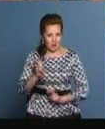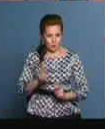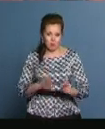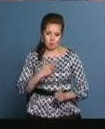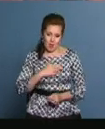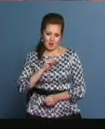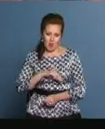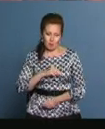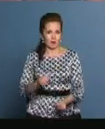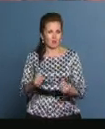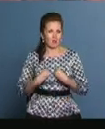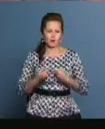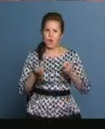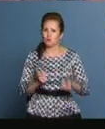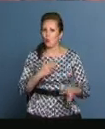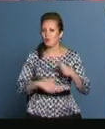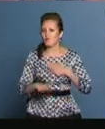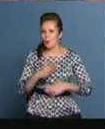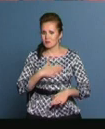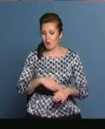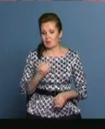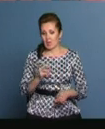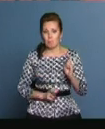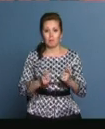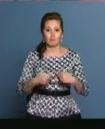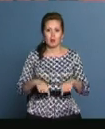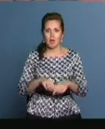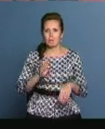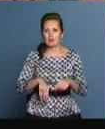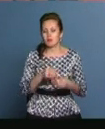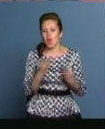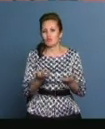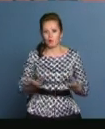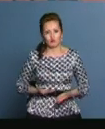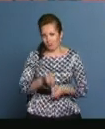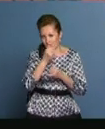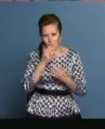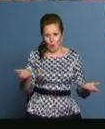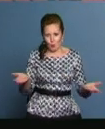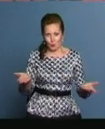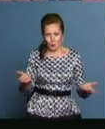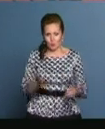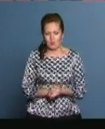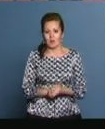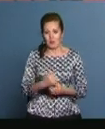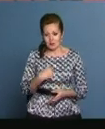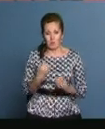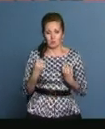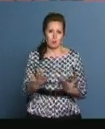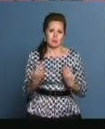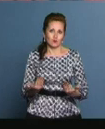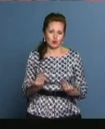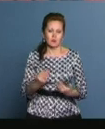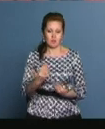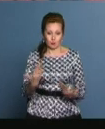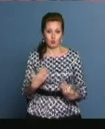мне настоящее удовольствие. И предприятие, я без него просто жить не могу. Значит, я просто вот сейчас уже,